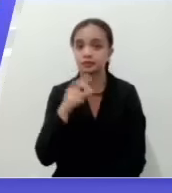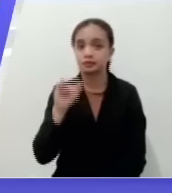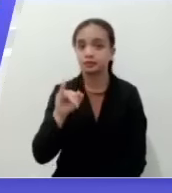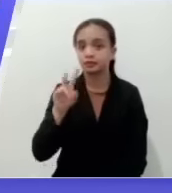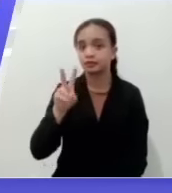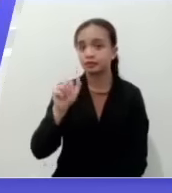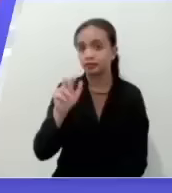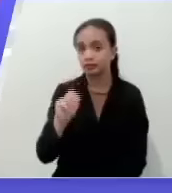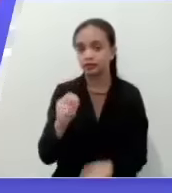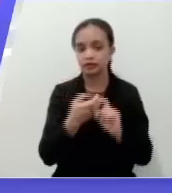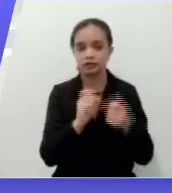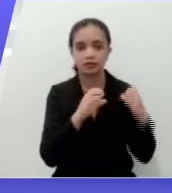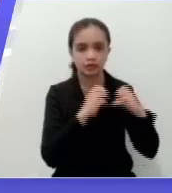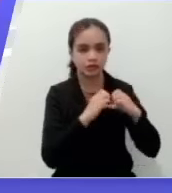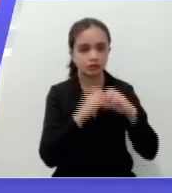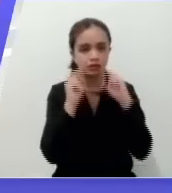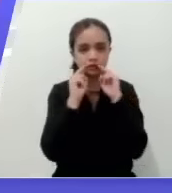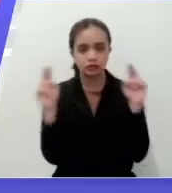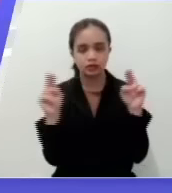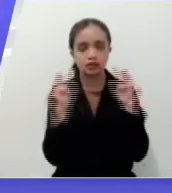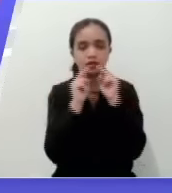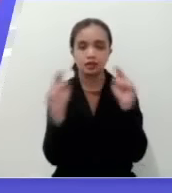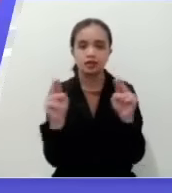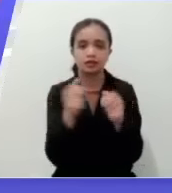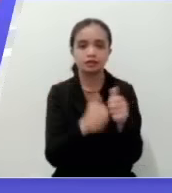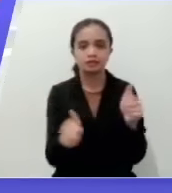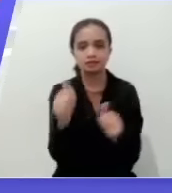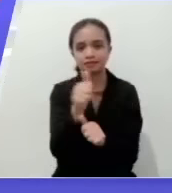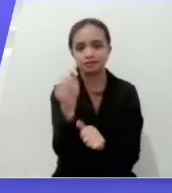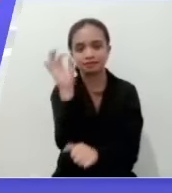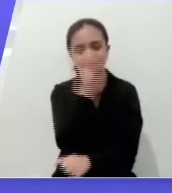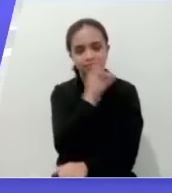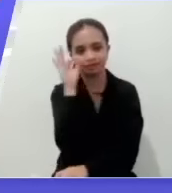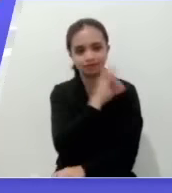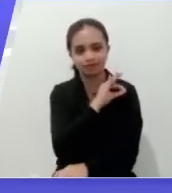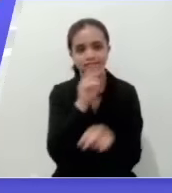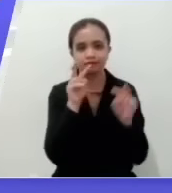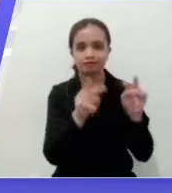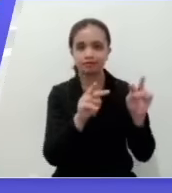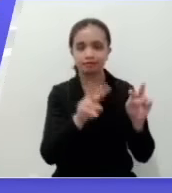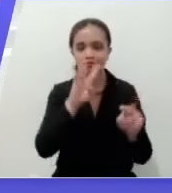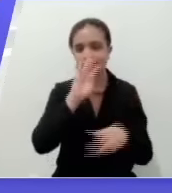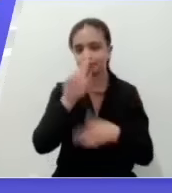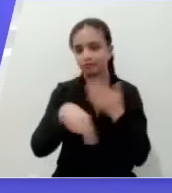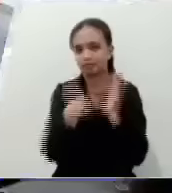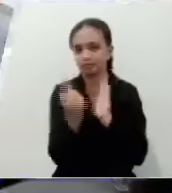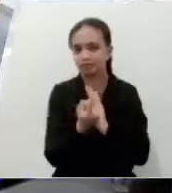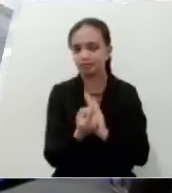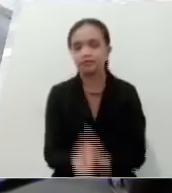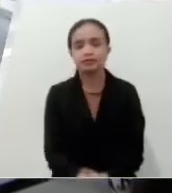GMA integrated news ang news authority ng pilipino nakatutok kami 24